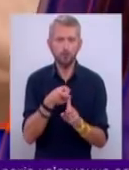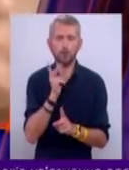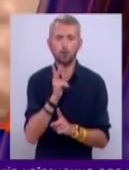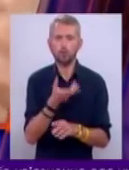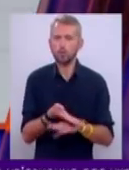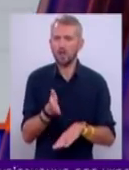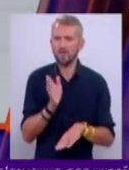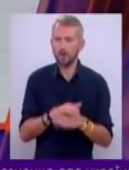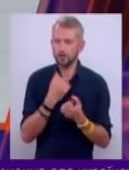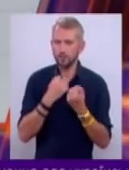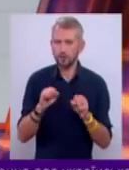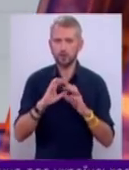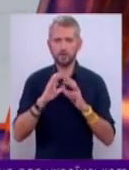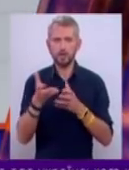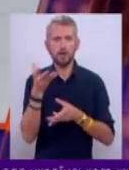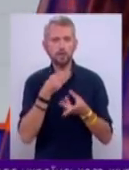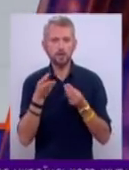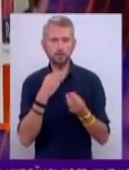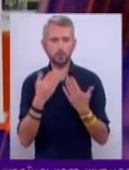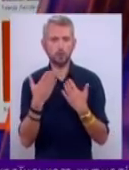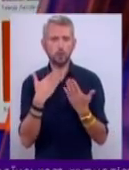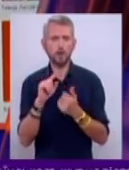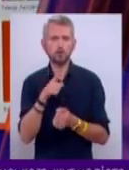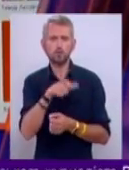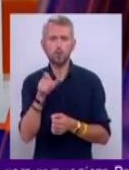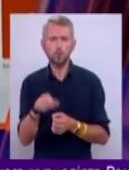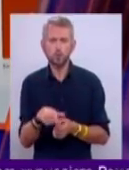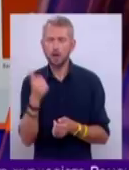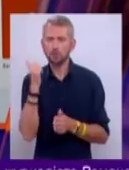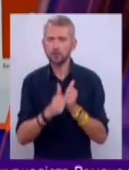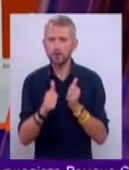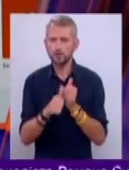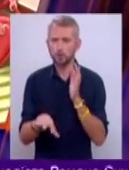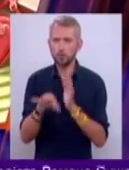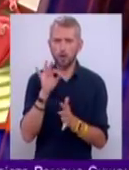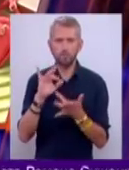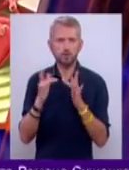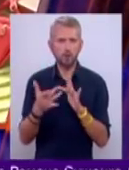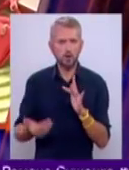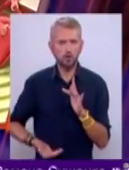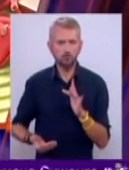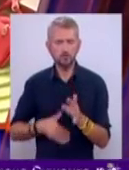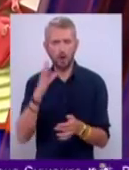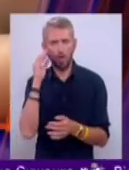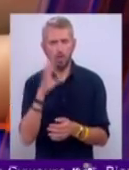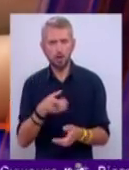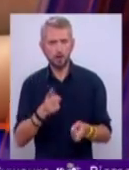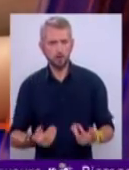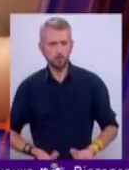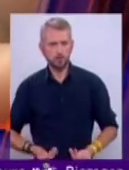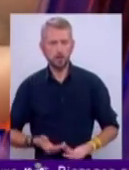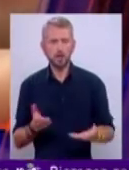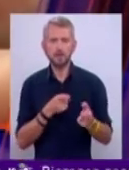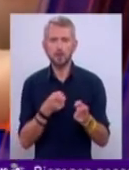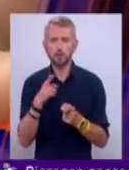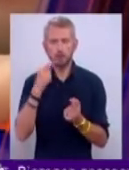найважче вирватися зі світу фіктивного спілкування? Чому люди дедалі частіше обирають віртуальне життя, нехтуючи реальним? Які загрози